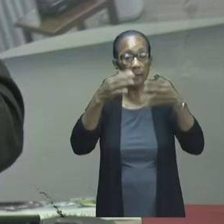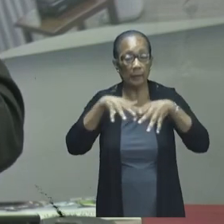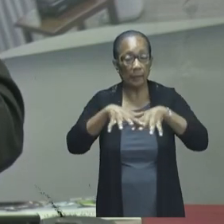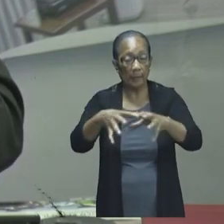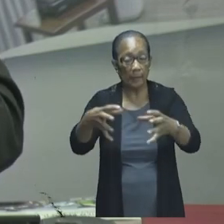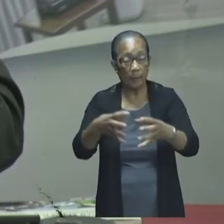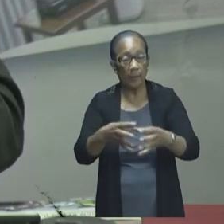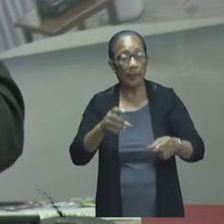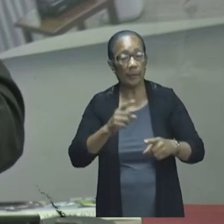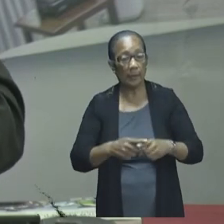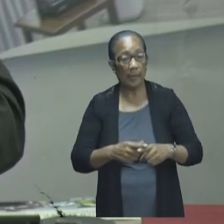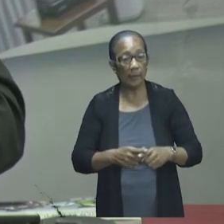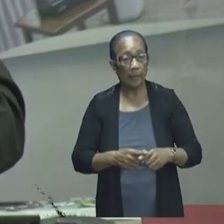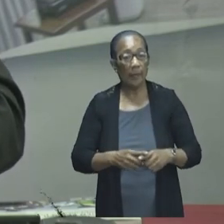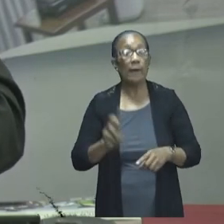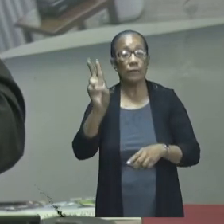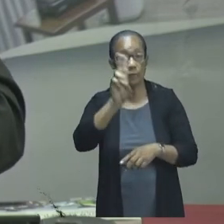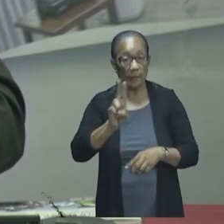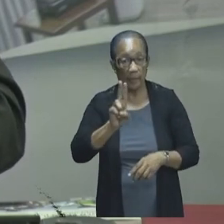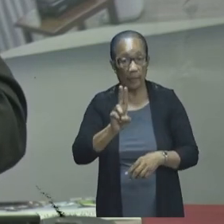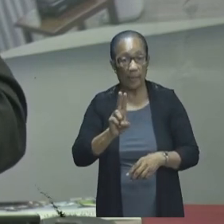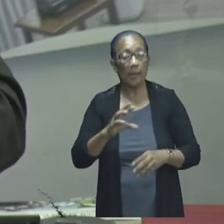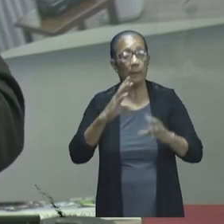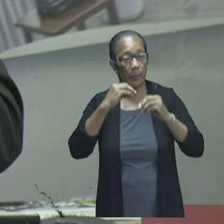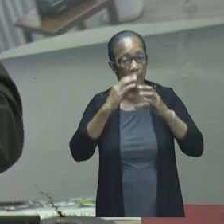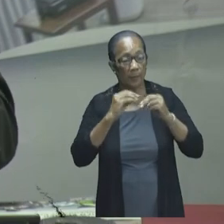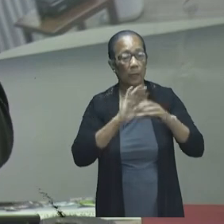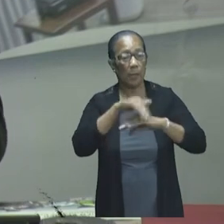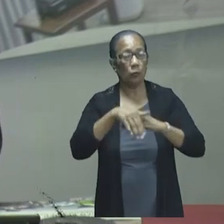agenda aanstaande vrijdag en de regering